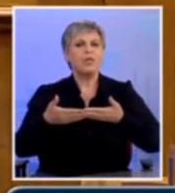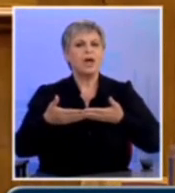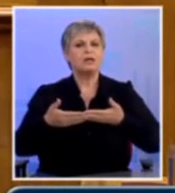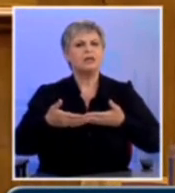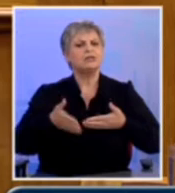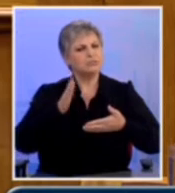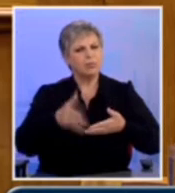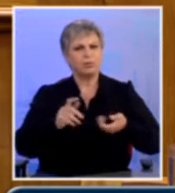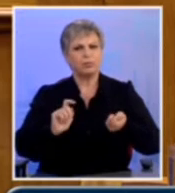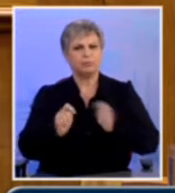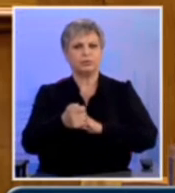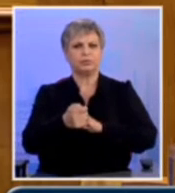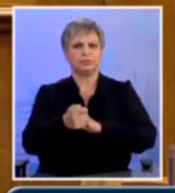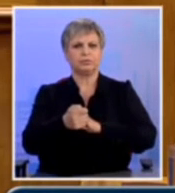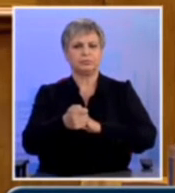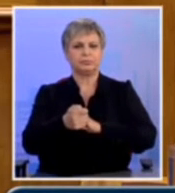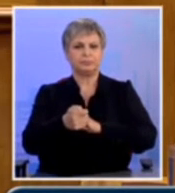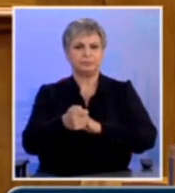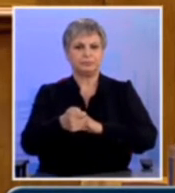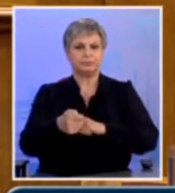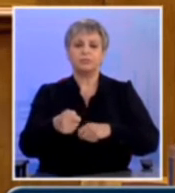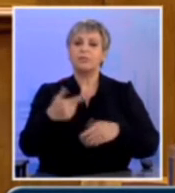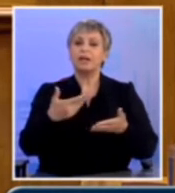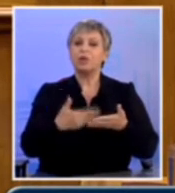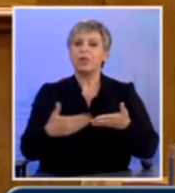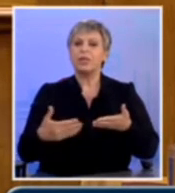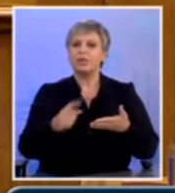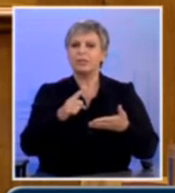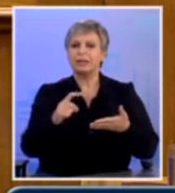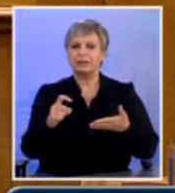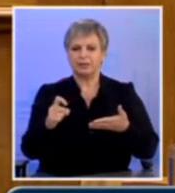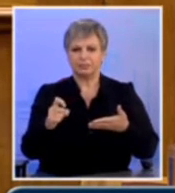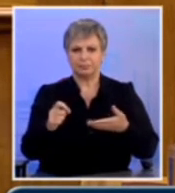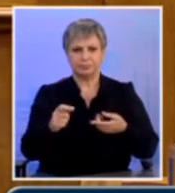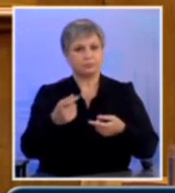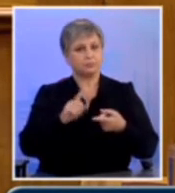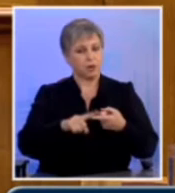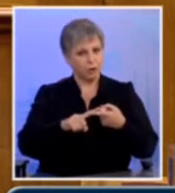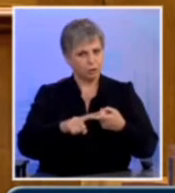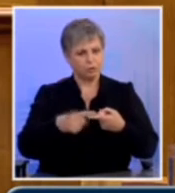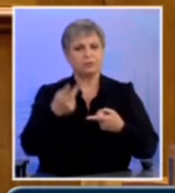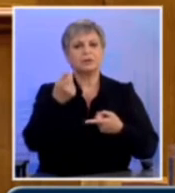κατεύθυνση. Αυτά τα δεδομένα είναι τα χρήματα τα οποία θα έρθουν,